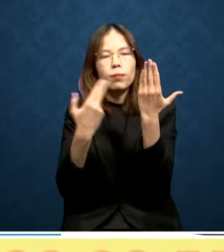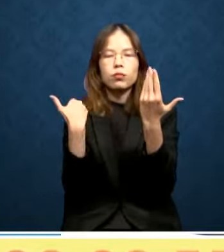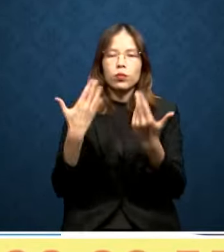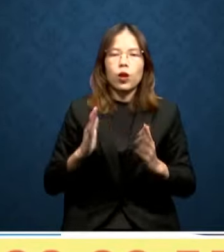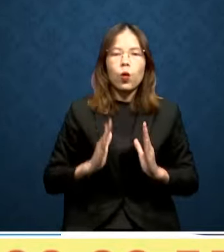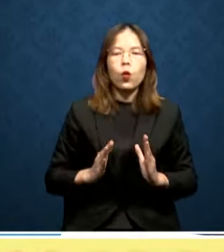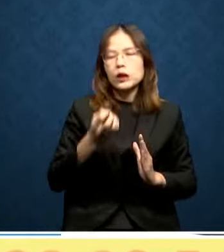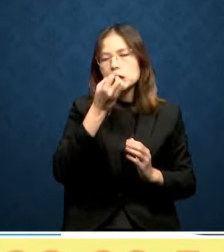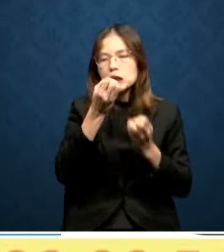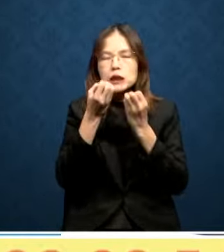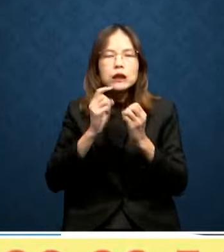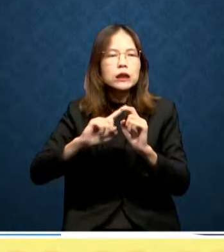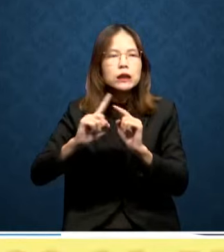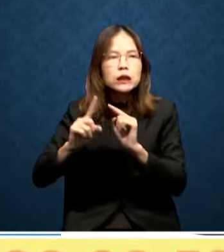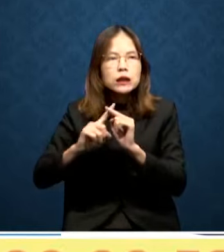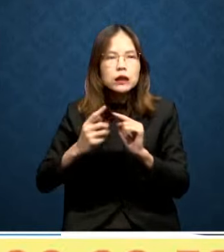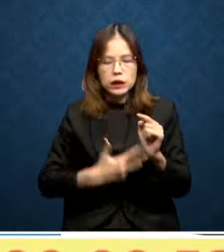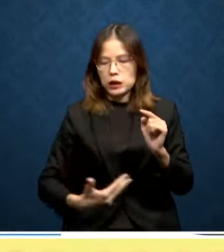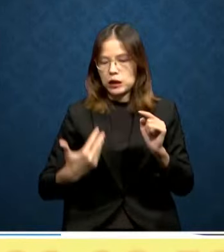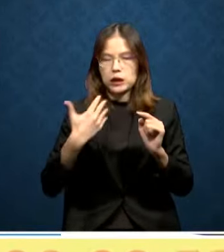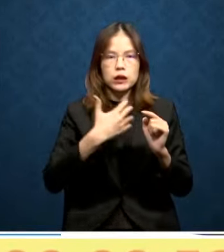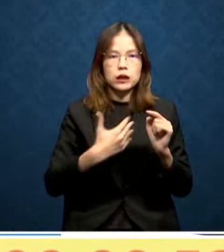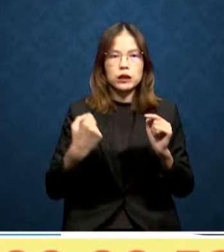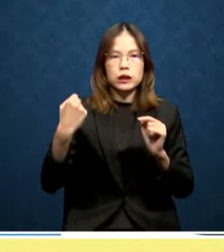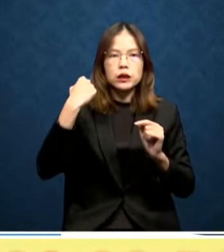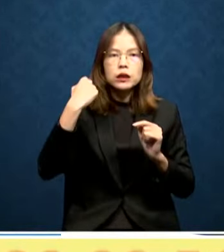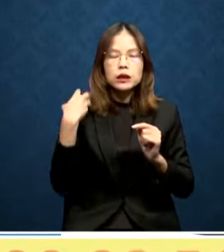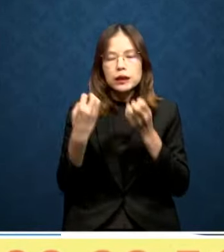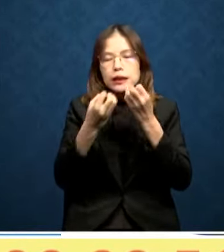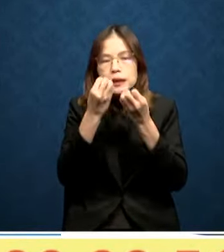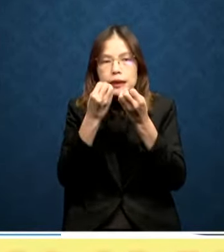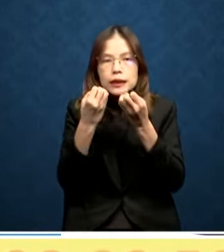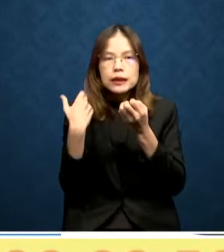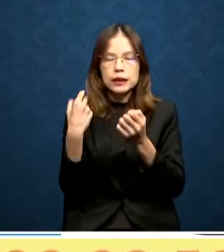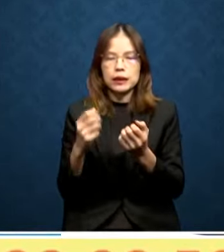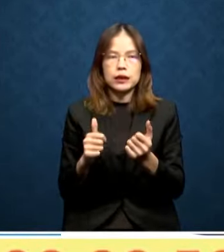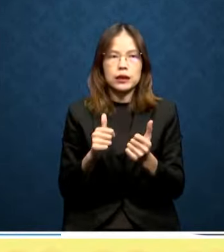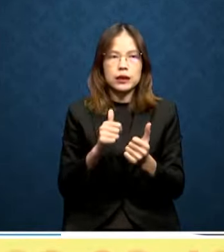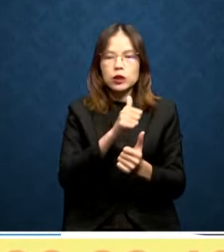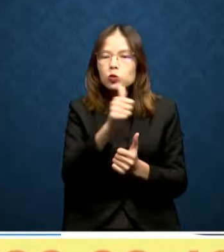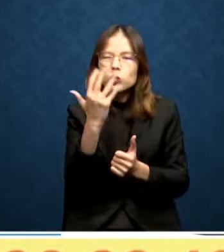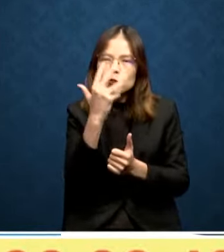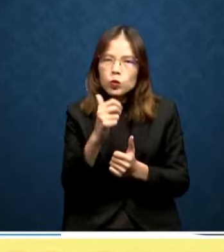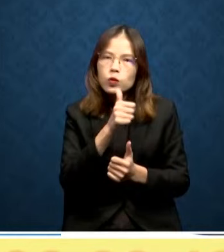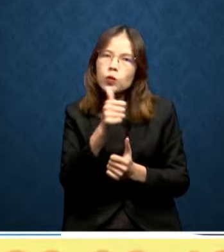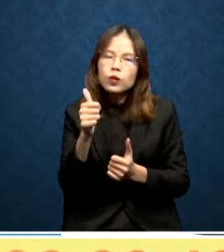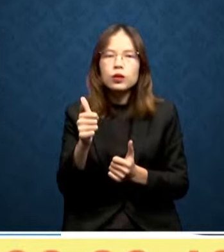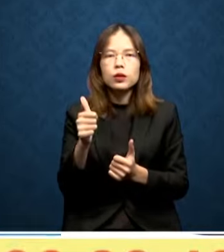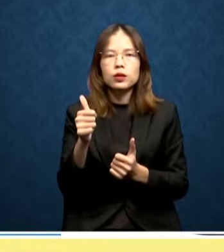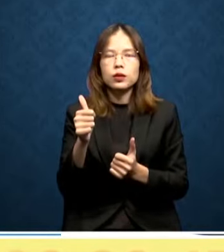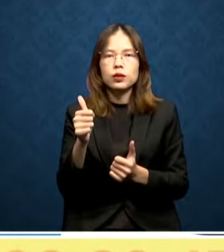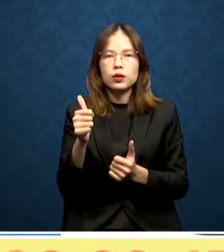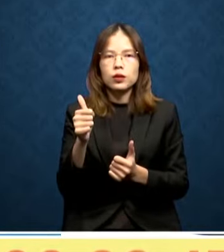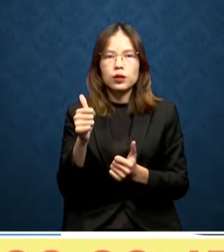บริโภคที่ใส่ใจอยากจะทานอาหารที่มีวัตถุดิบที่ดูดีสวย